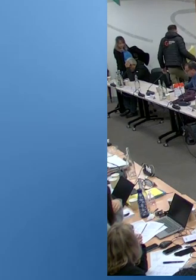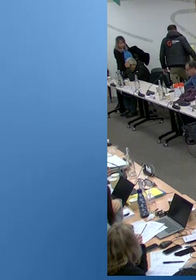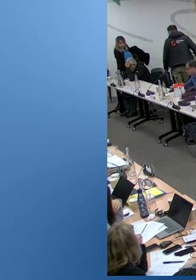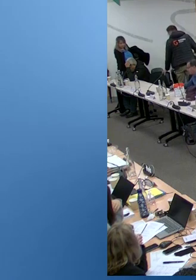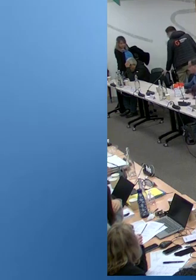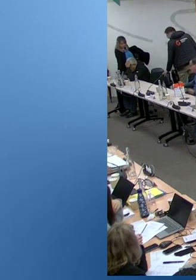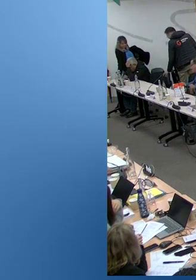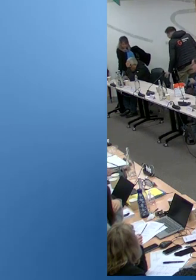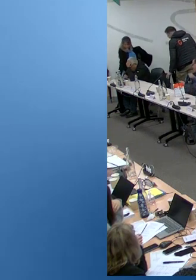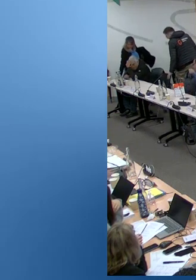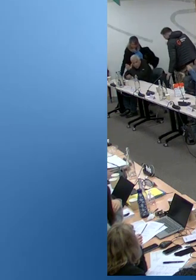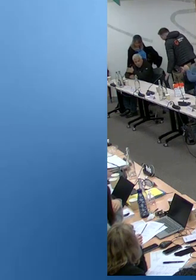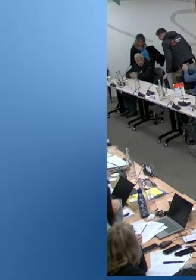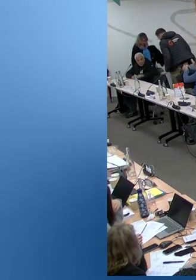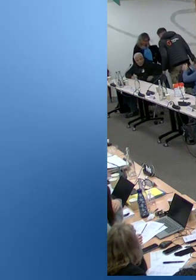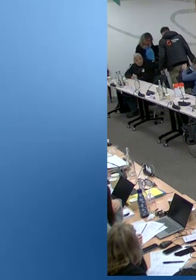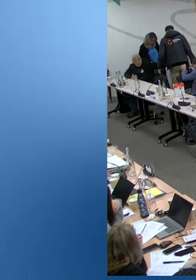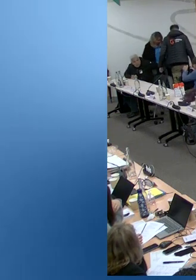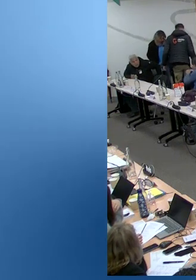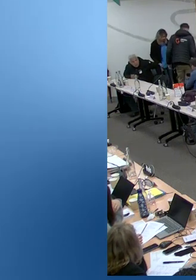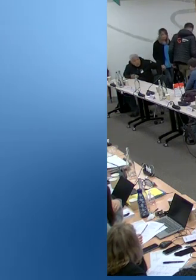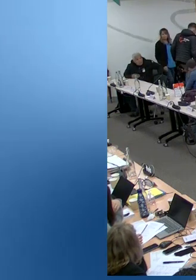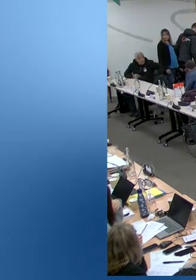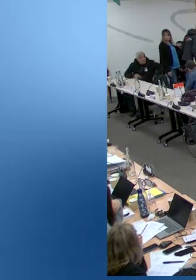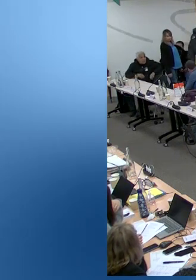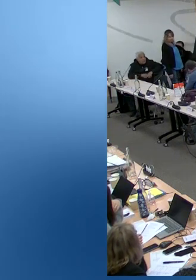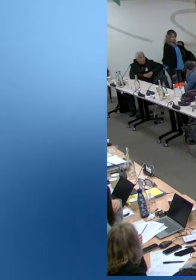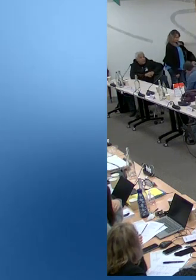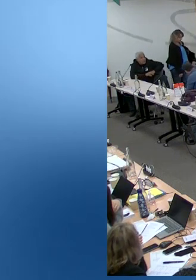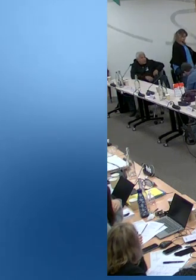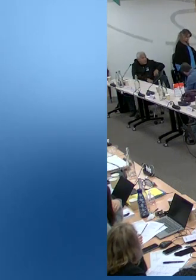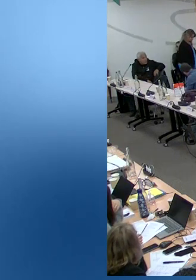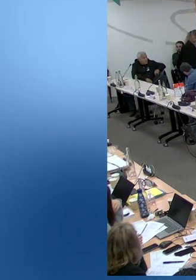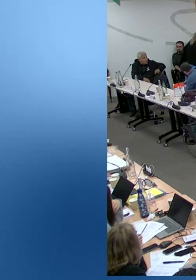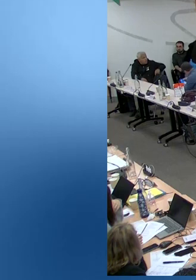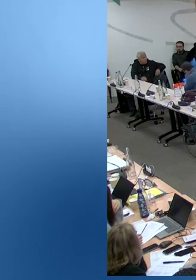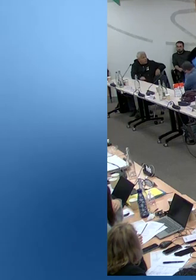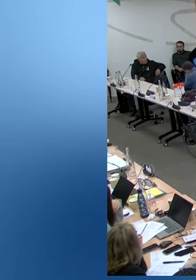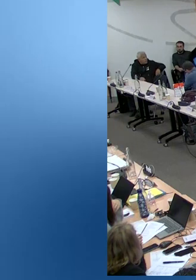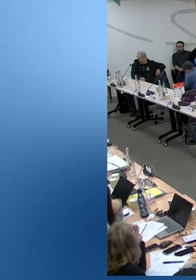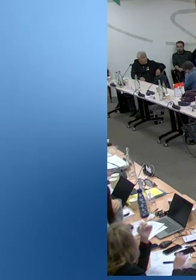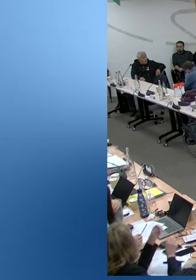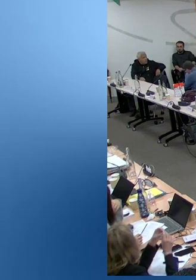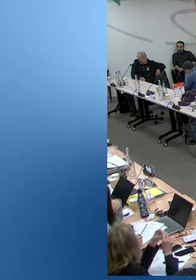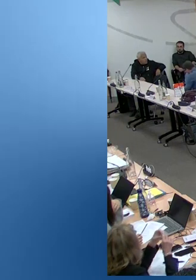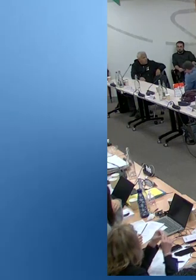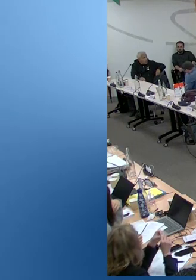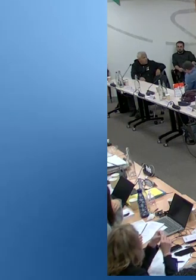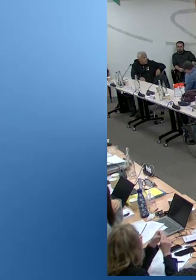aller vous partez aussi hein bah ce comme vous voulez on reconvoque pour vendredi que